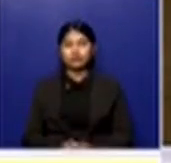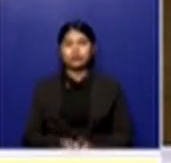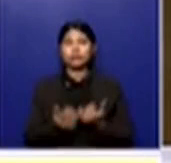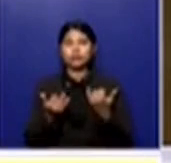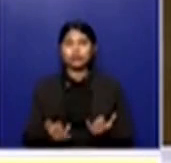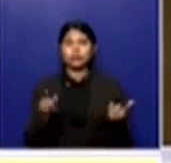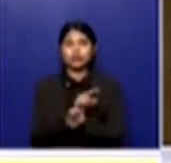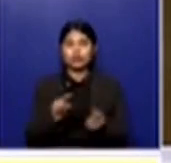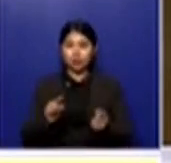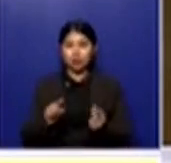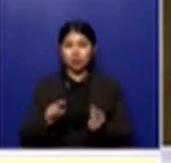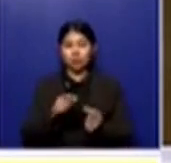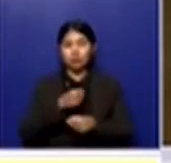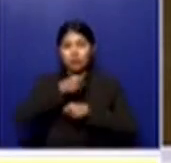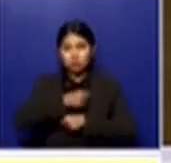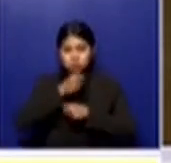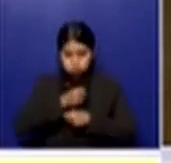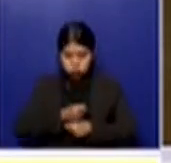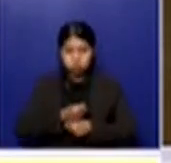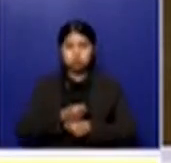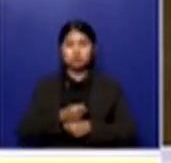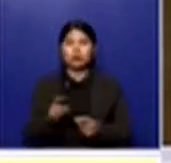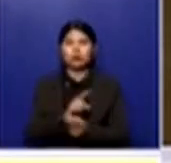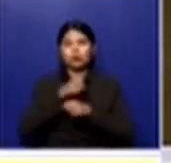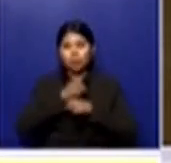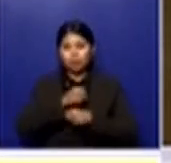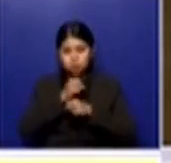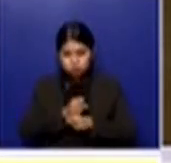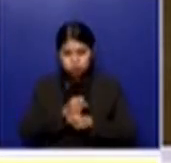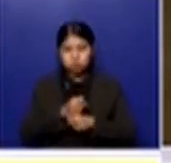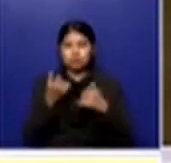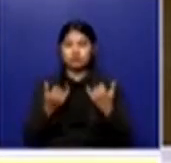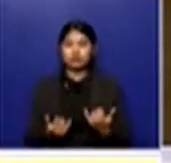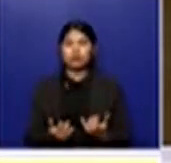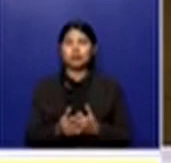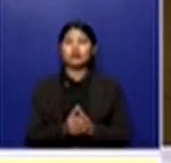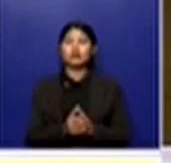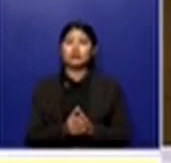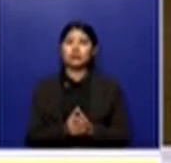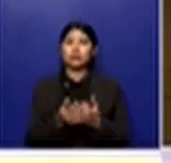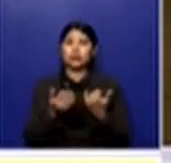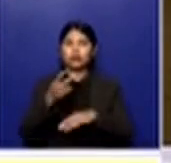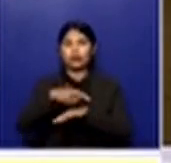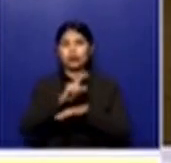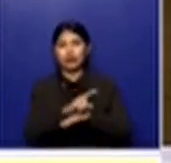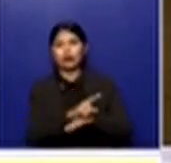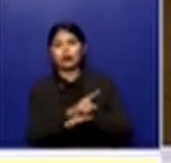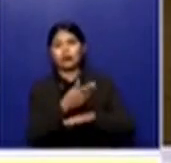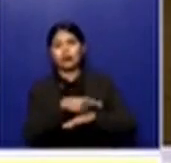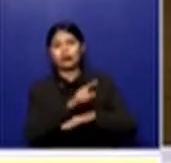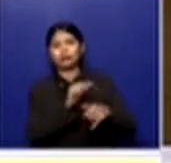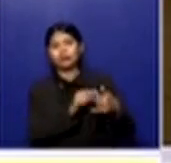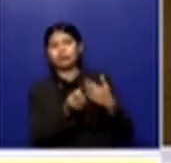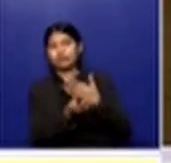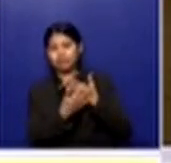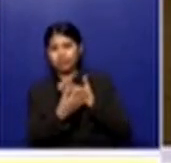แล้วเรื่องสังคมสูงวัยเป็นสิ่งที่เราได้รับการกำชับมากเลยค่ะจากท่านประธานคืออาจารย์เจิมศักดิ์นะค